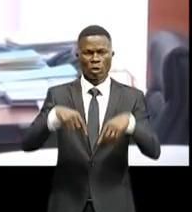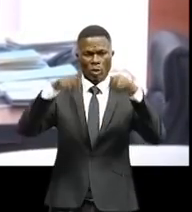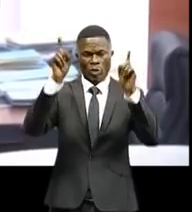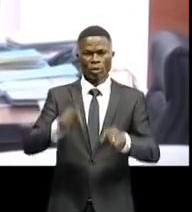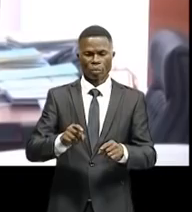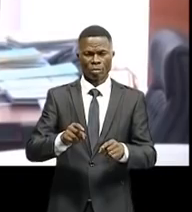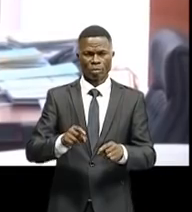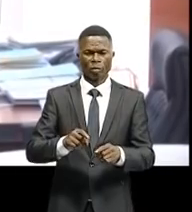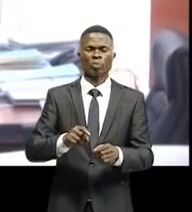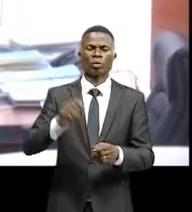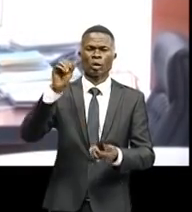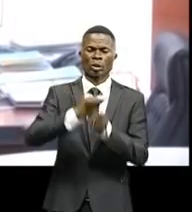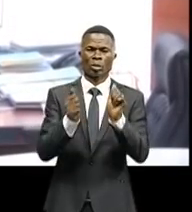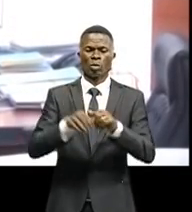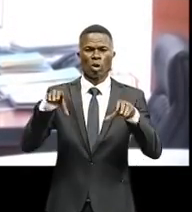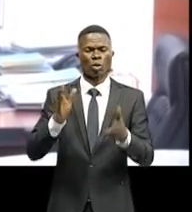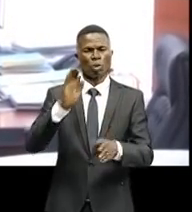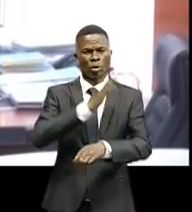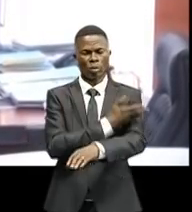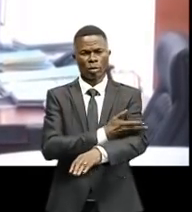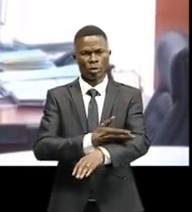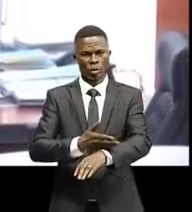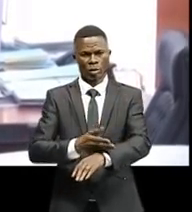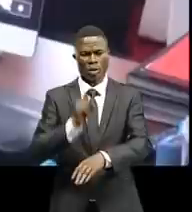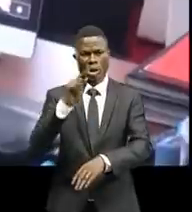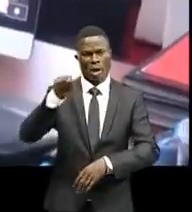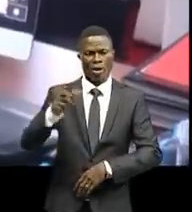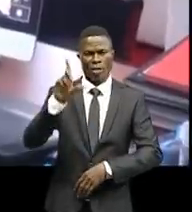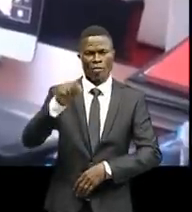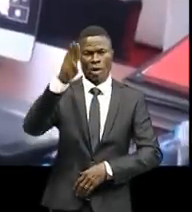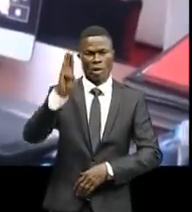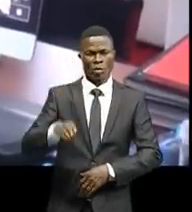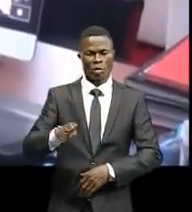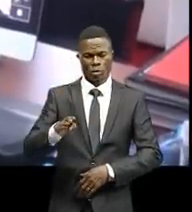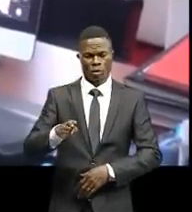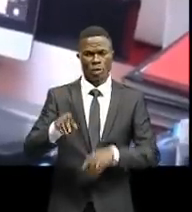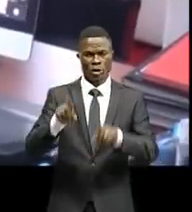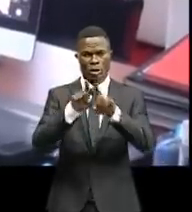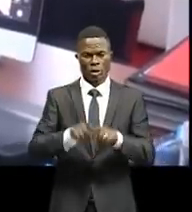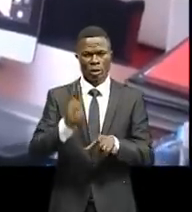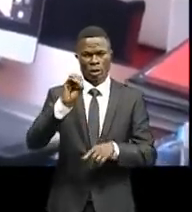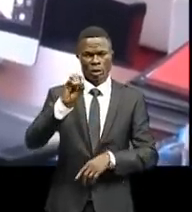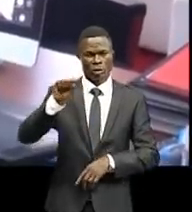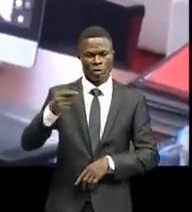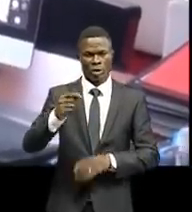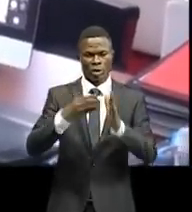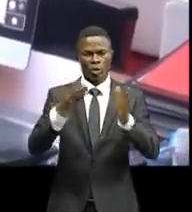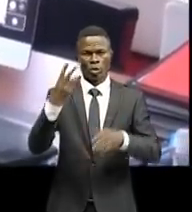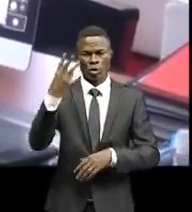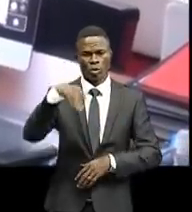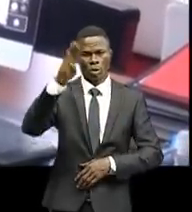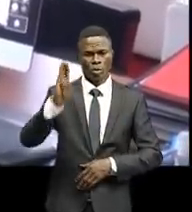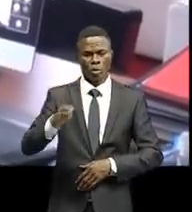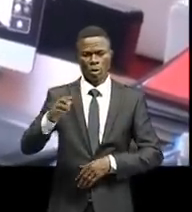les taux de dépréciation du franc congolais n'est que de 1,20% à l'indicatif et de 0,93%